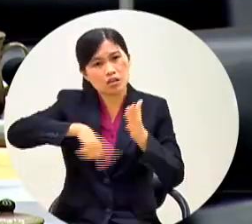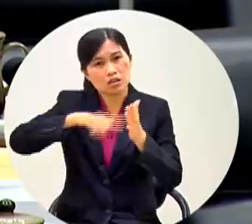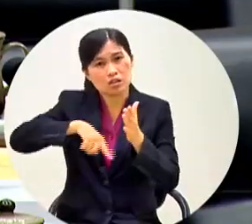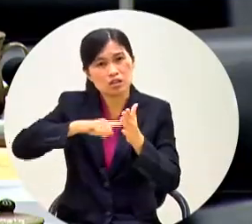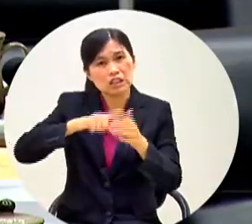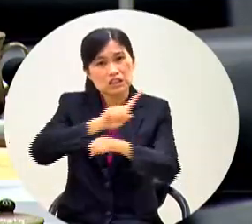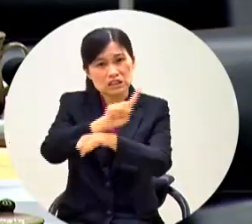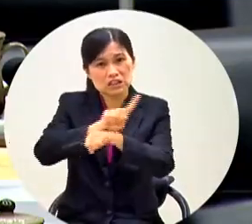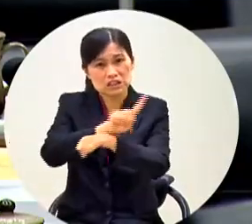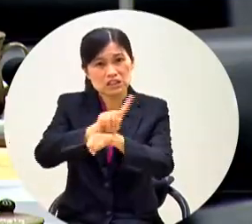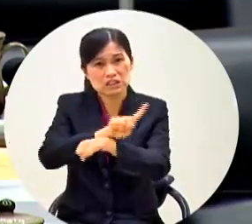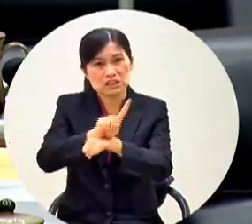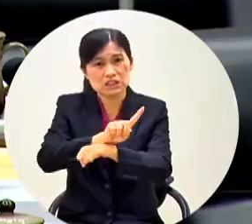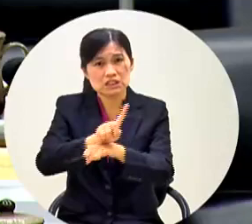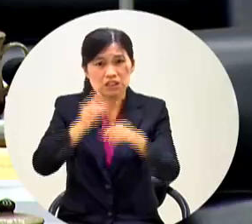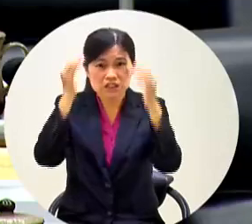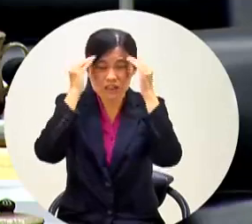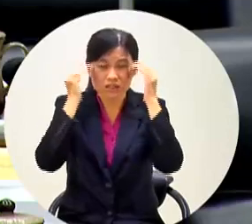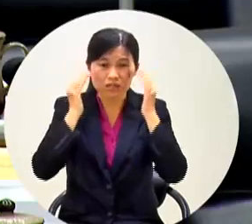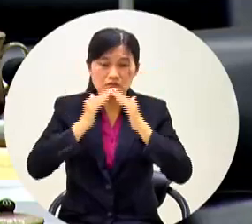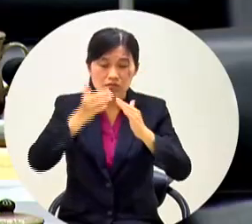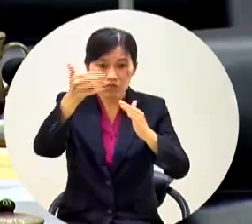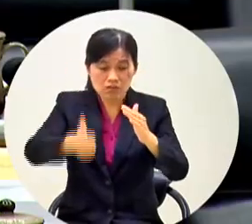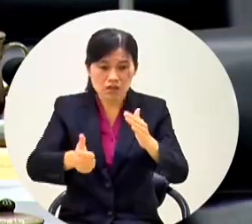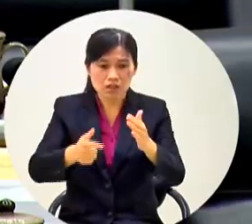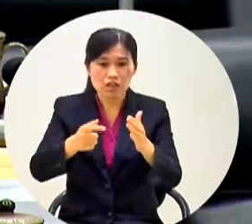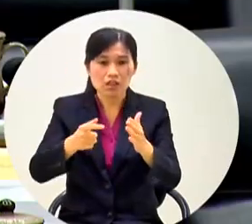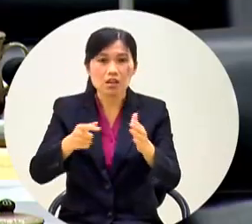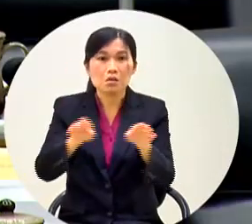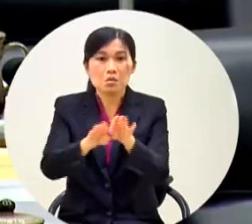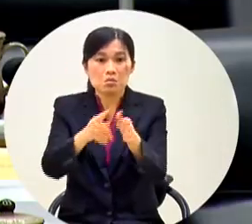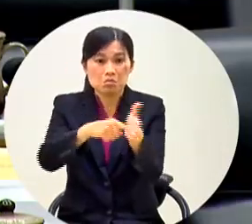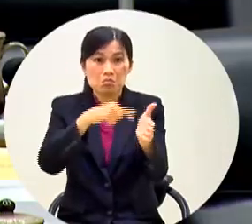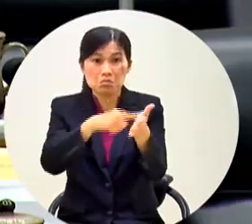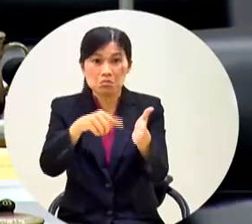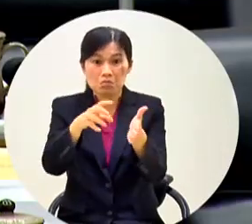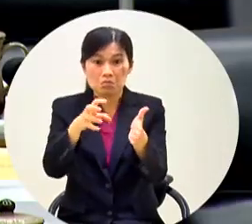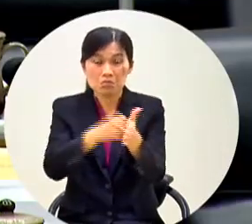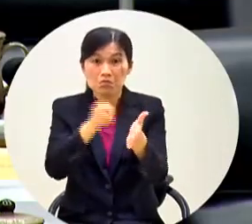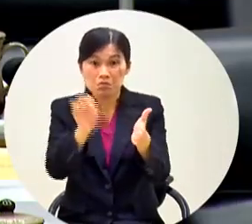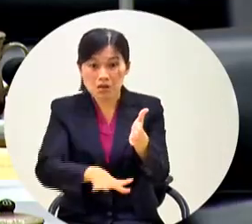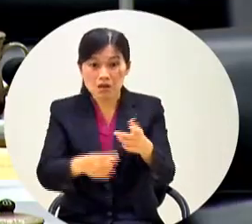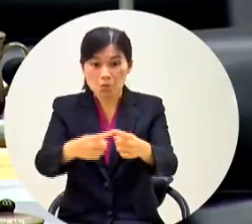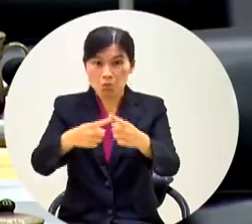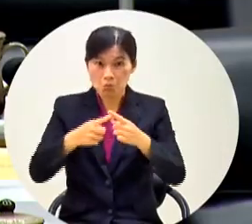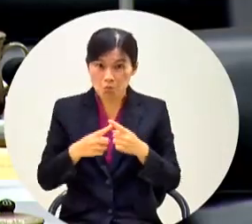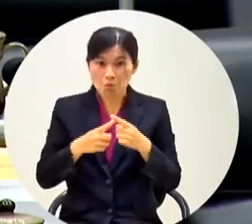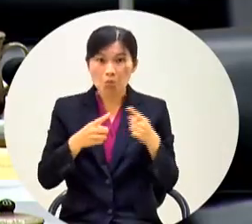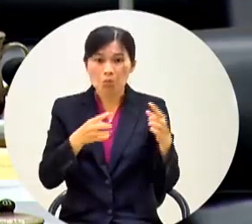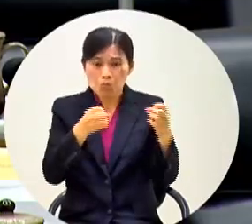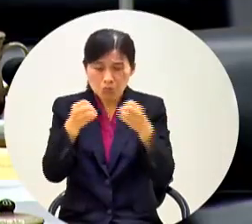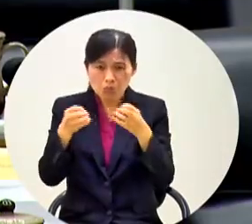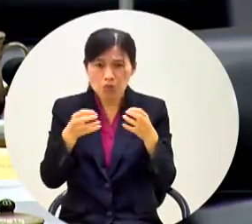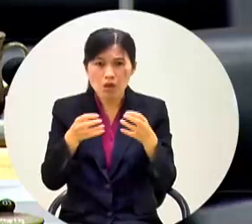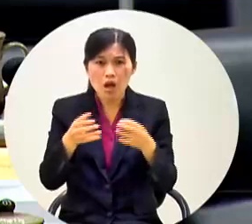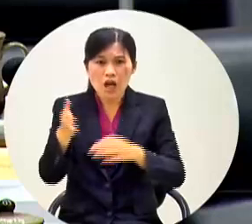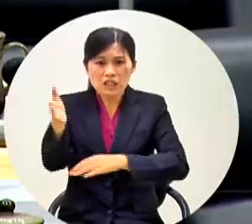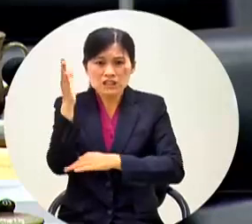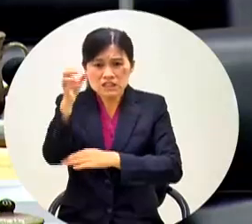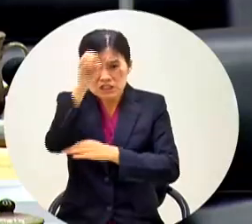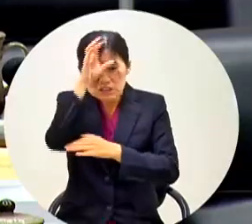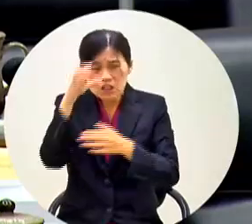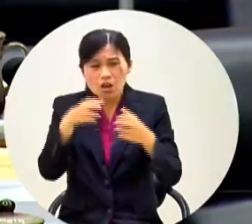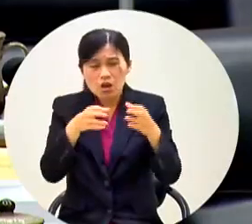列席，小姐无代志，或者政党协商，依较早阮的惯例。我嘛是执政，嘛是要安